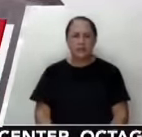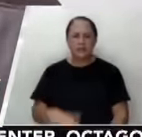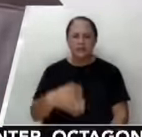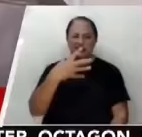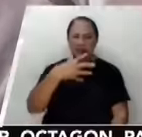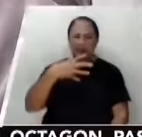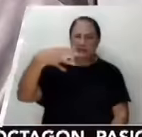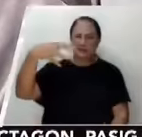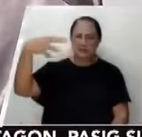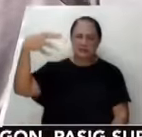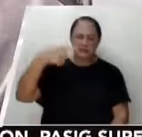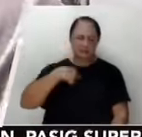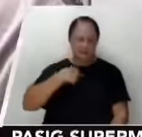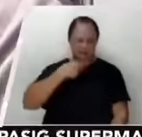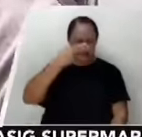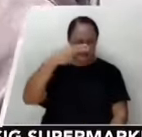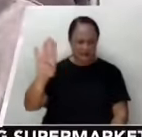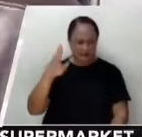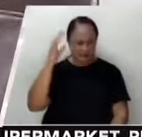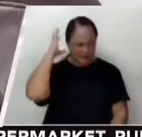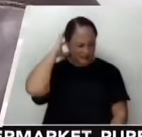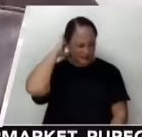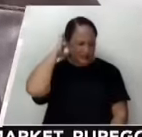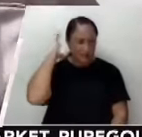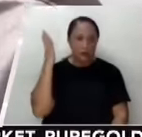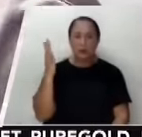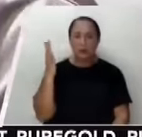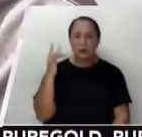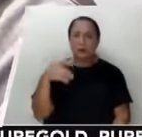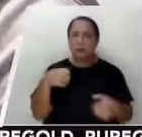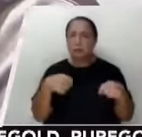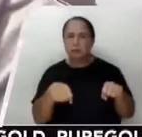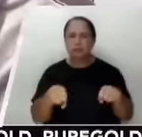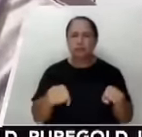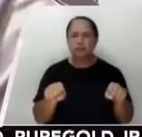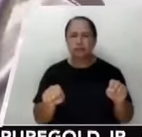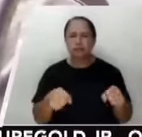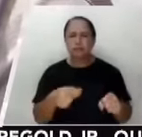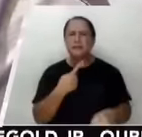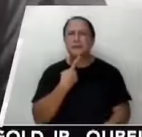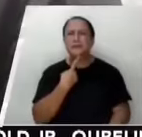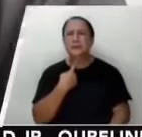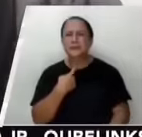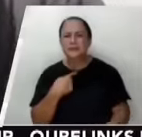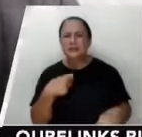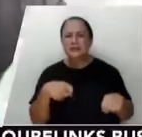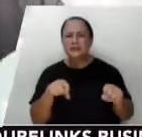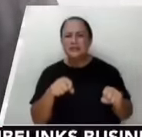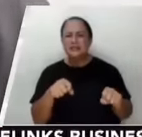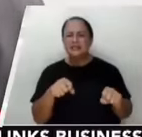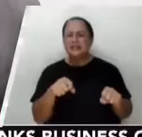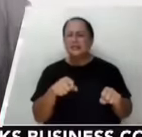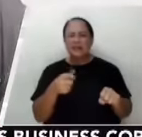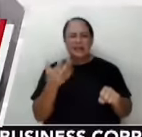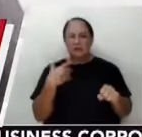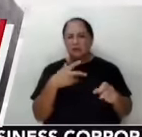ko. Dahil lalo na, pag may biyahe ka, tuyo-tuyo na lalamunan mo para ayaw mo nang tumakbo. Oo naman sir, sobrang